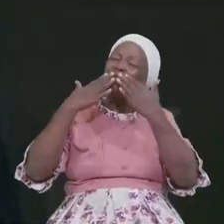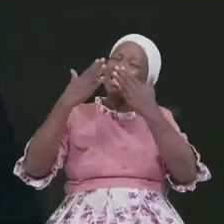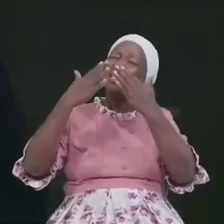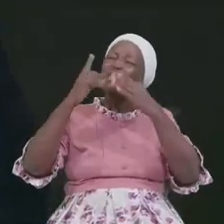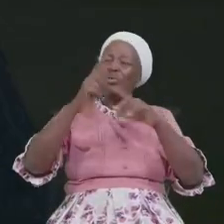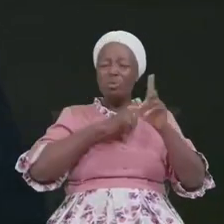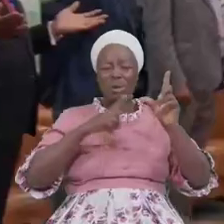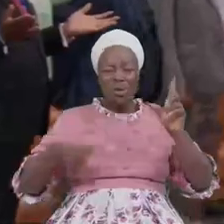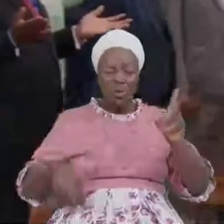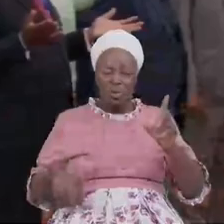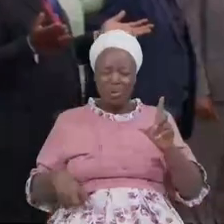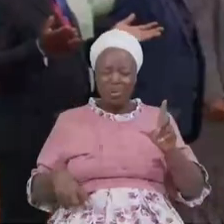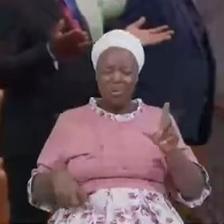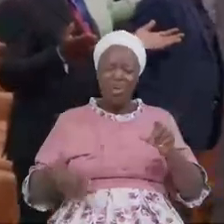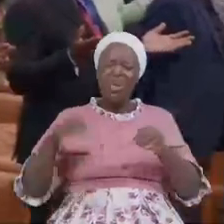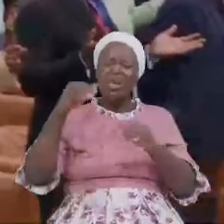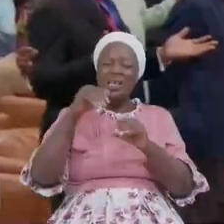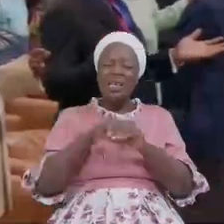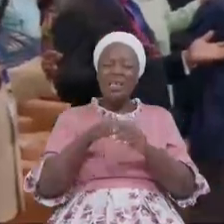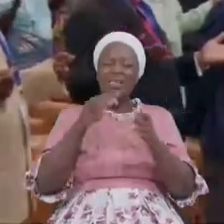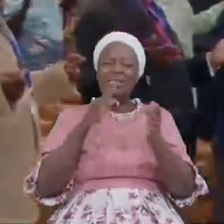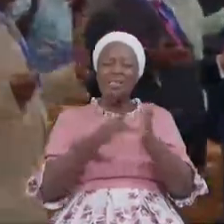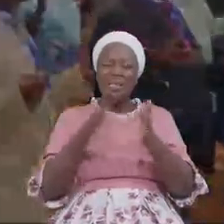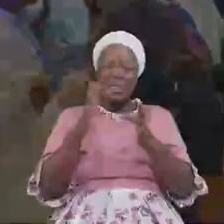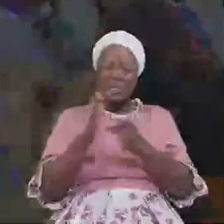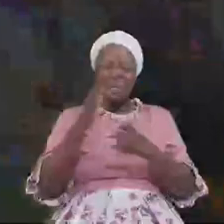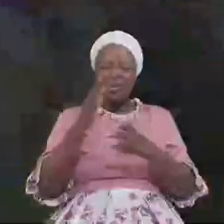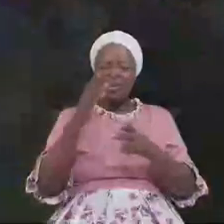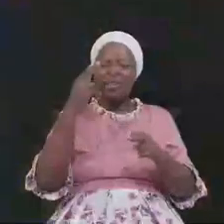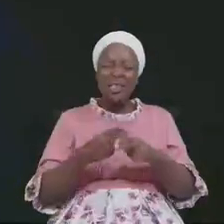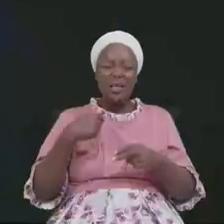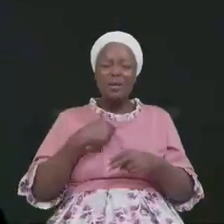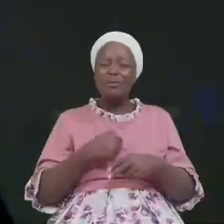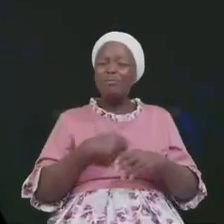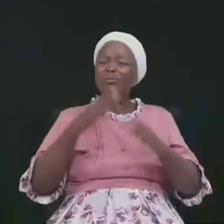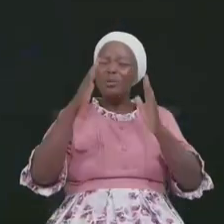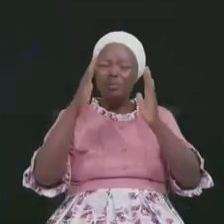Au nom de Jésus, nous prions.